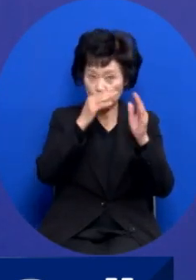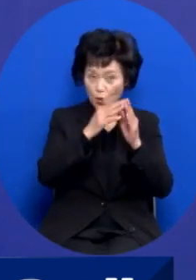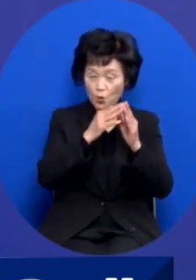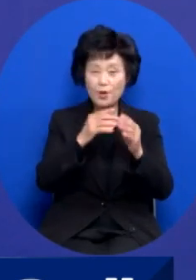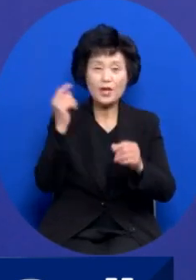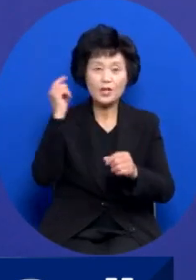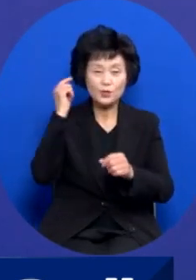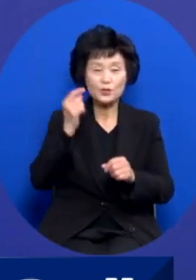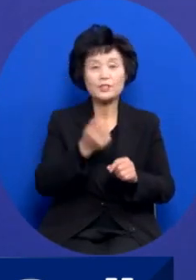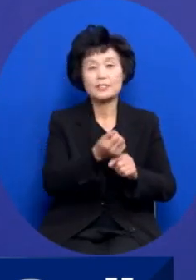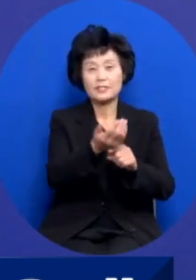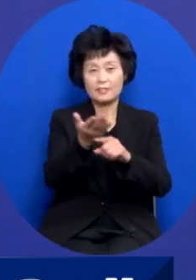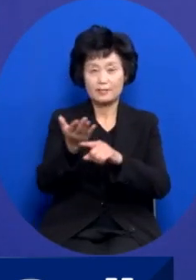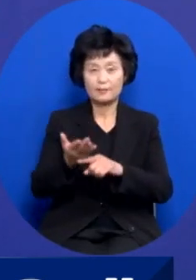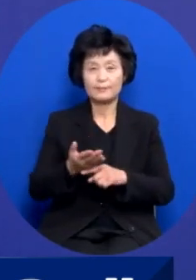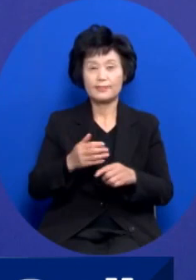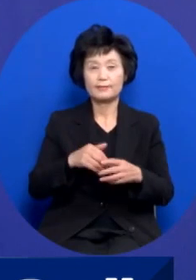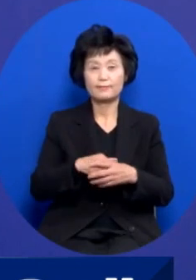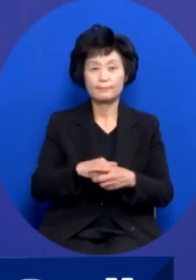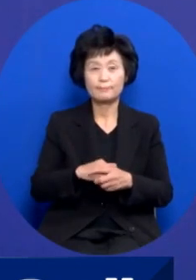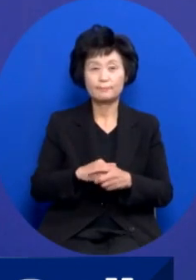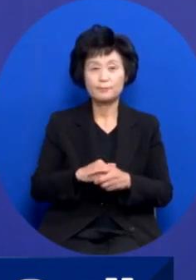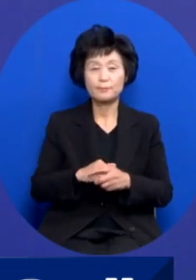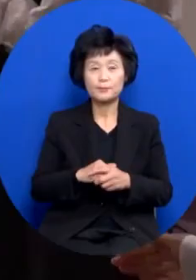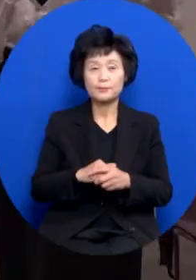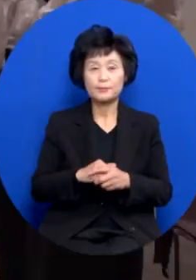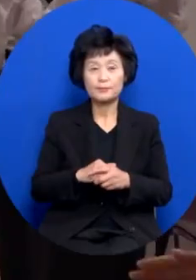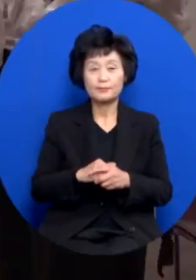커넥션 사역을 이유리 통신원이 소개해드립니다.